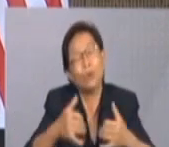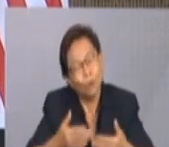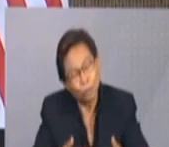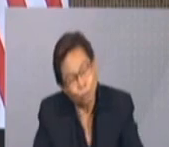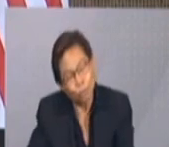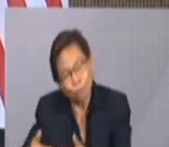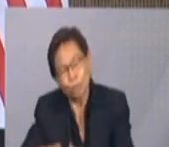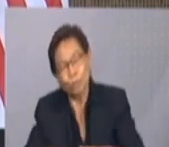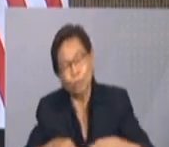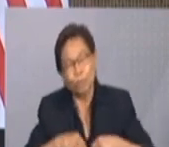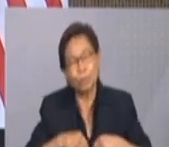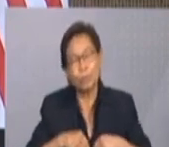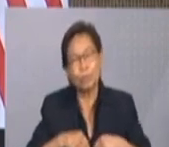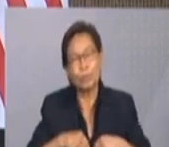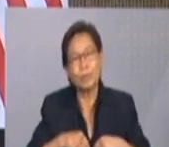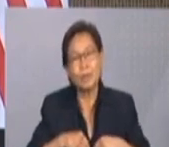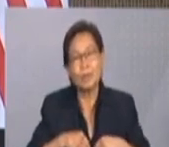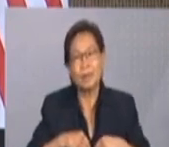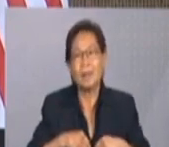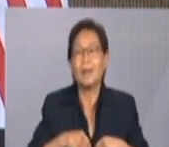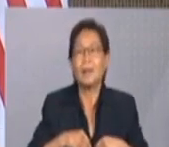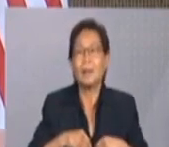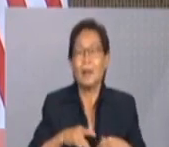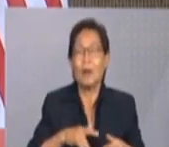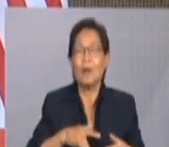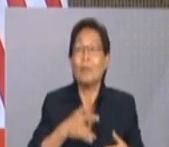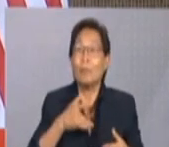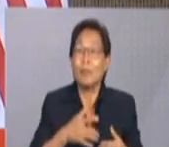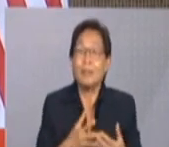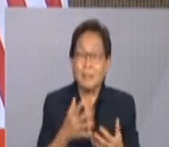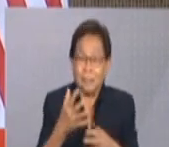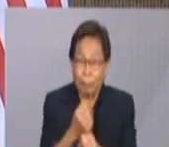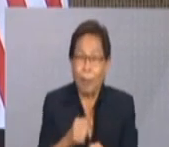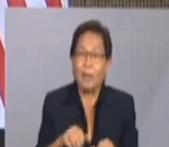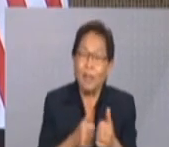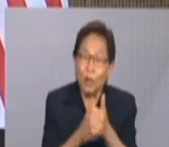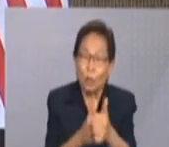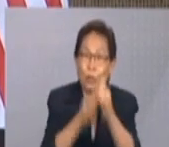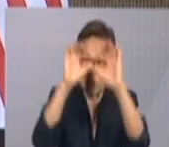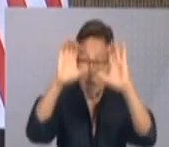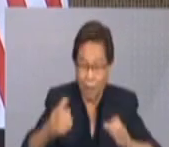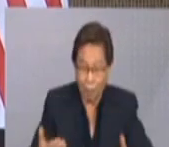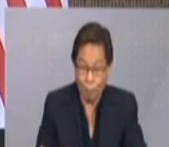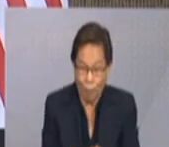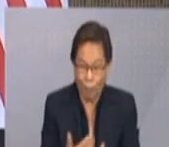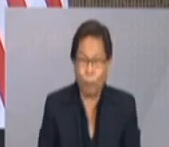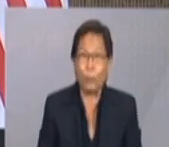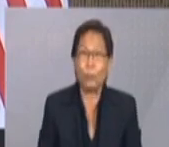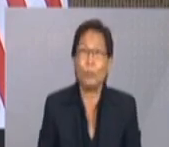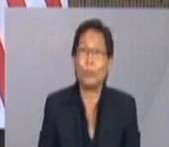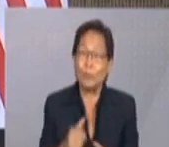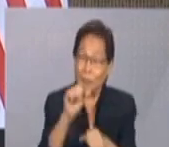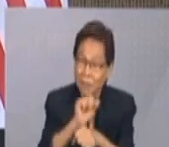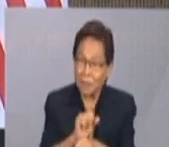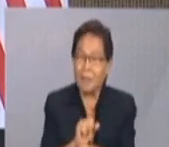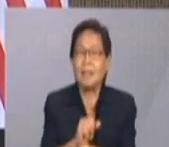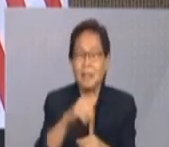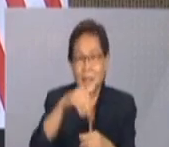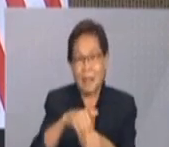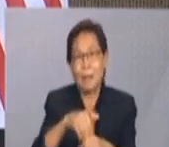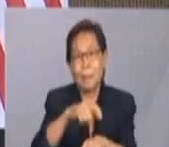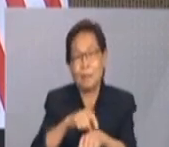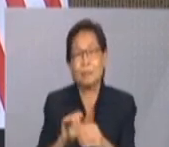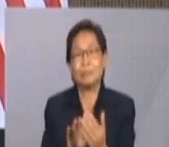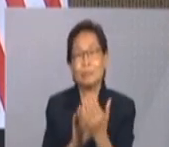menjiwai cara kerja baru ataupun norma baru pekerjaan yang tidak kita sedang menangani wabah kobis